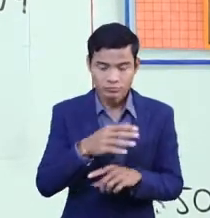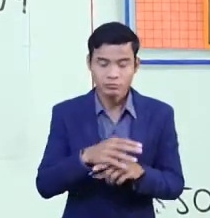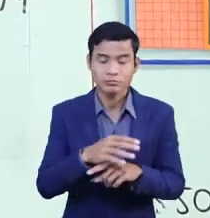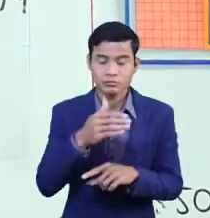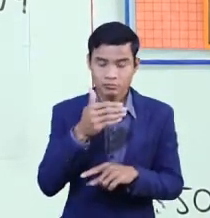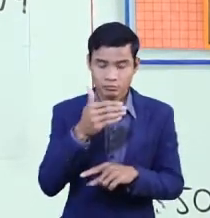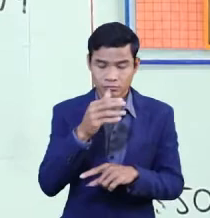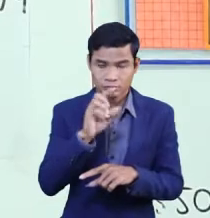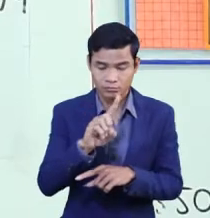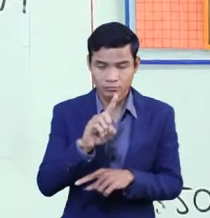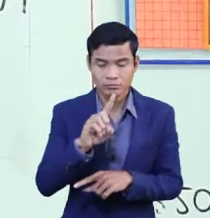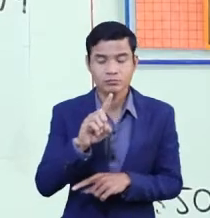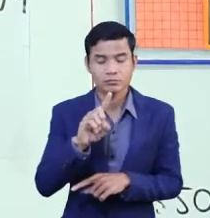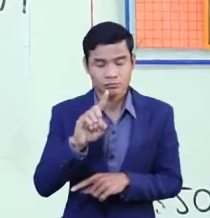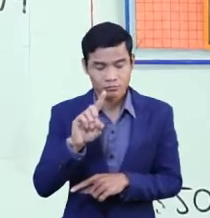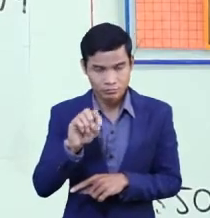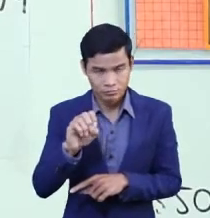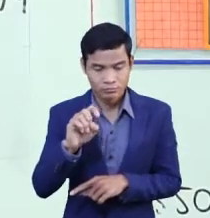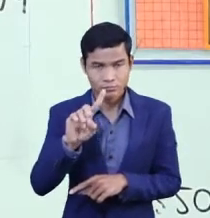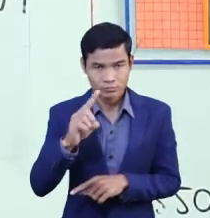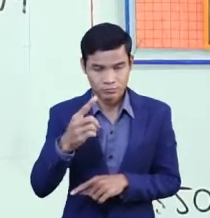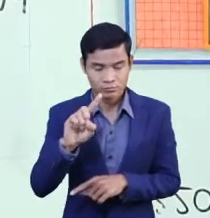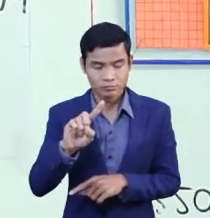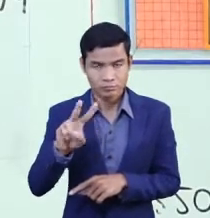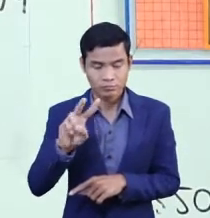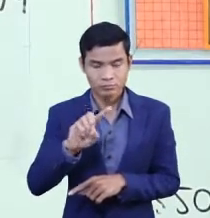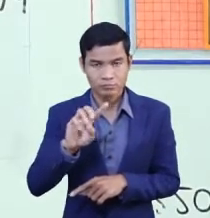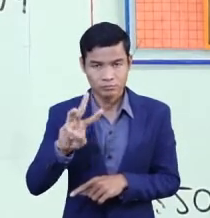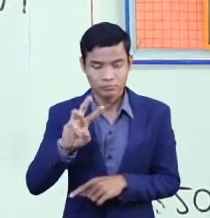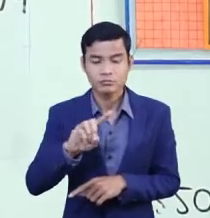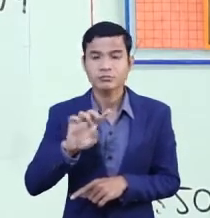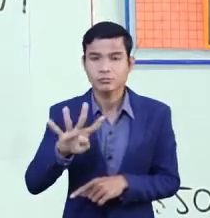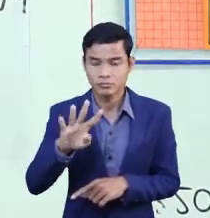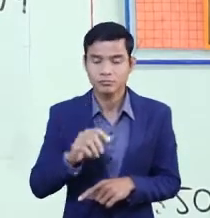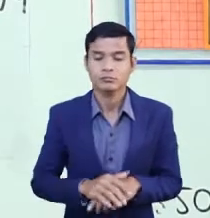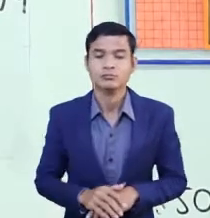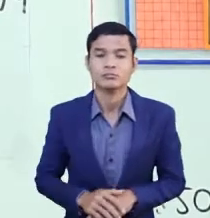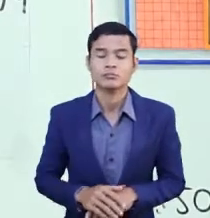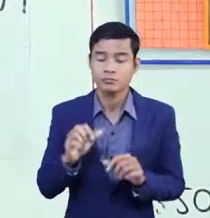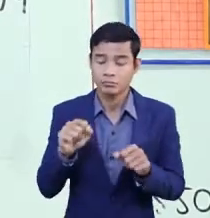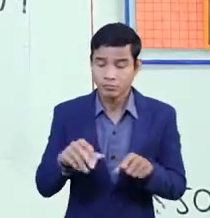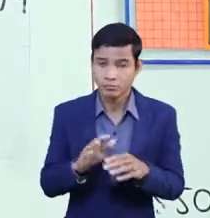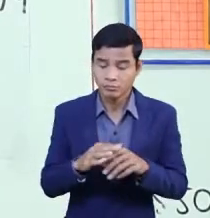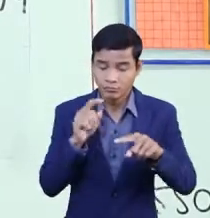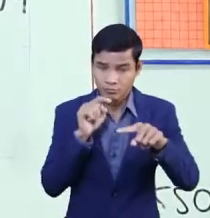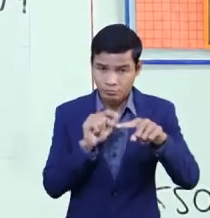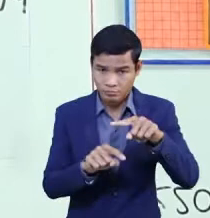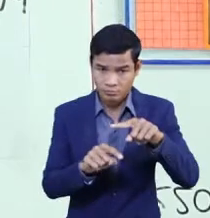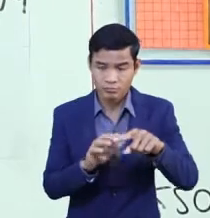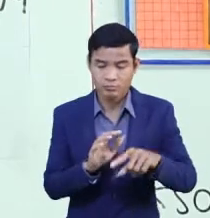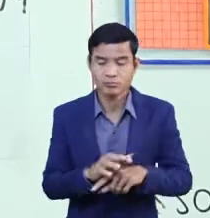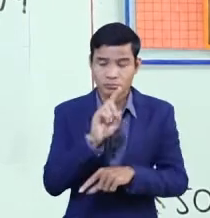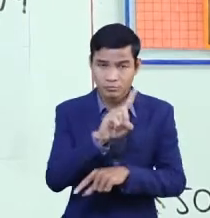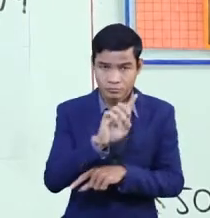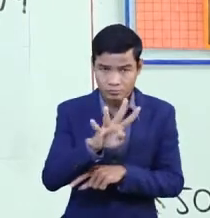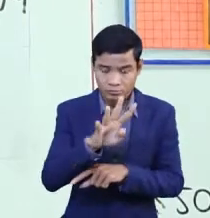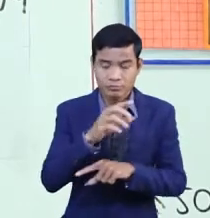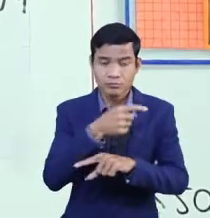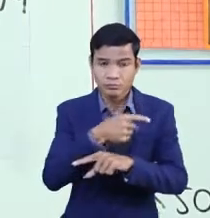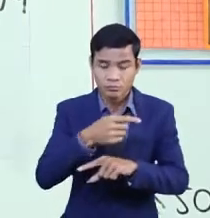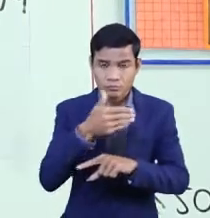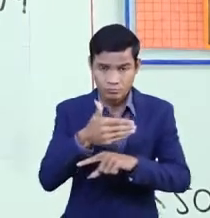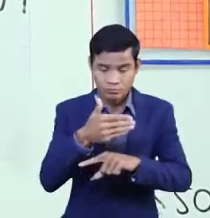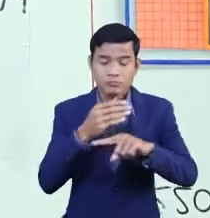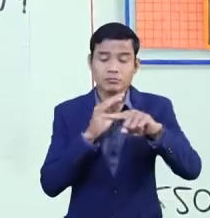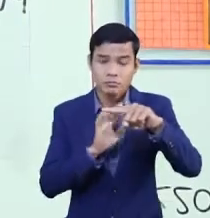10 11 12 13 14ចាអញ្ចឹងយើងឃើញ5អញ្ចឹង14ដក9នៅស